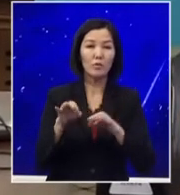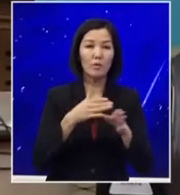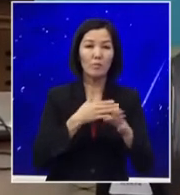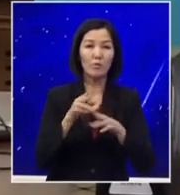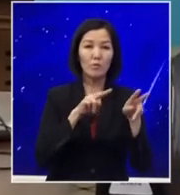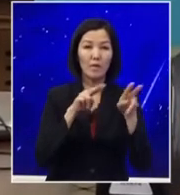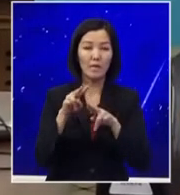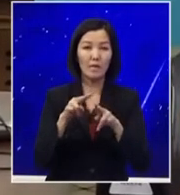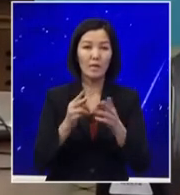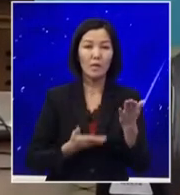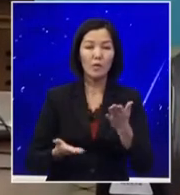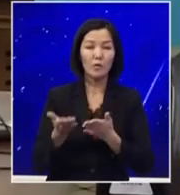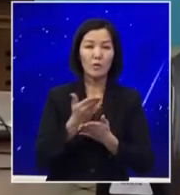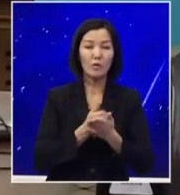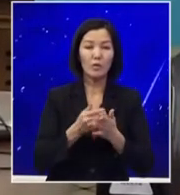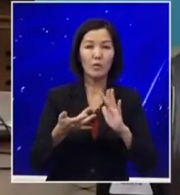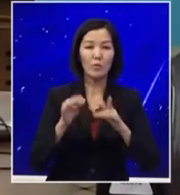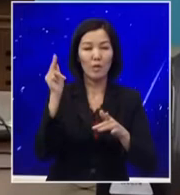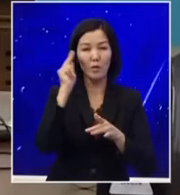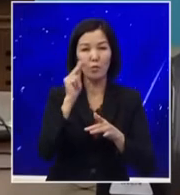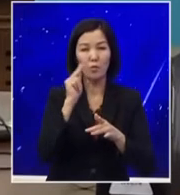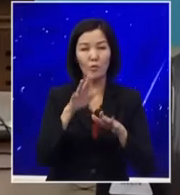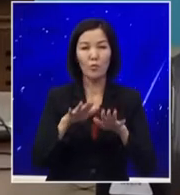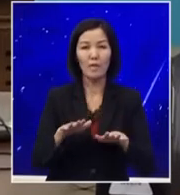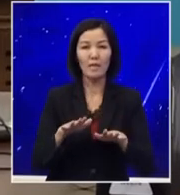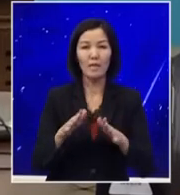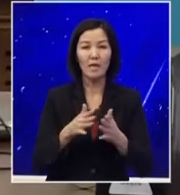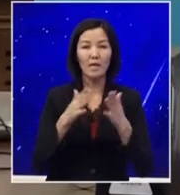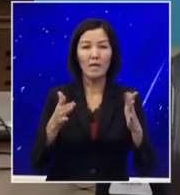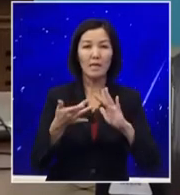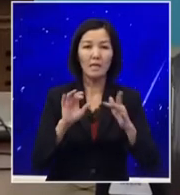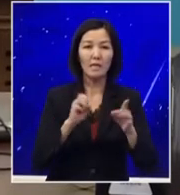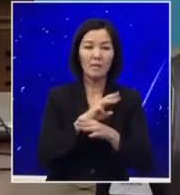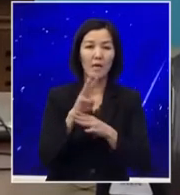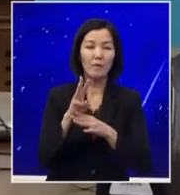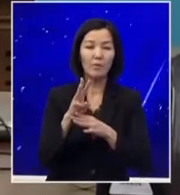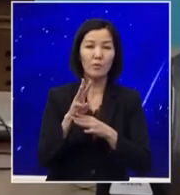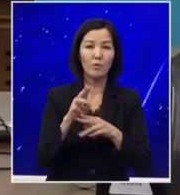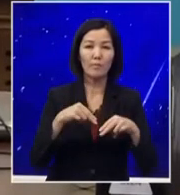қадағалаңдар. Күзгі жиын-терін, онлайн оқыту, елді мекендерді кең жолақты интернетпен қамтамасыз ету